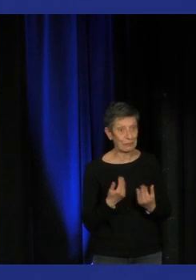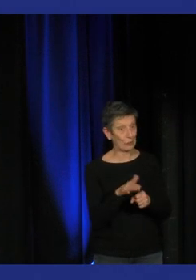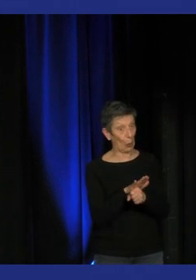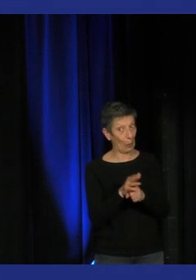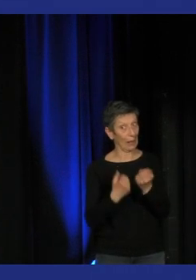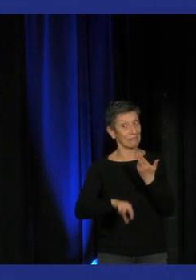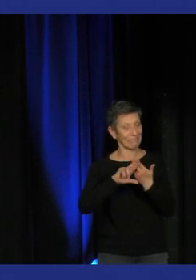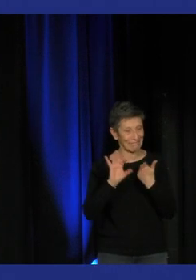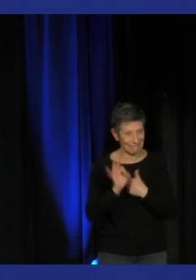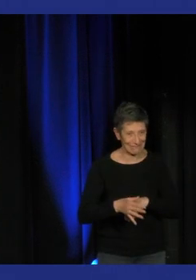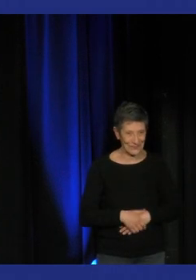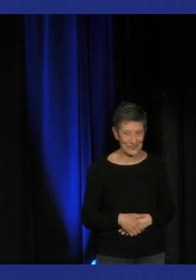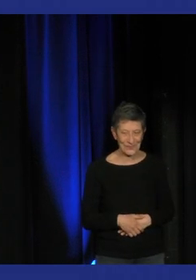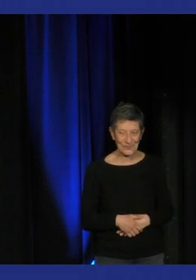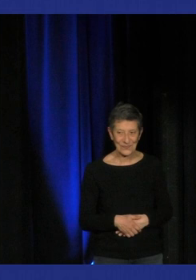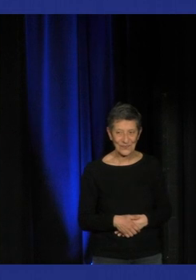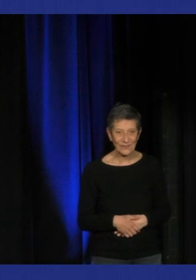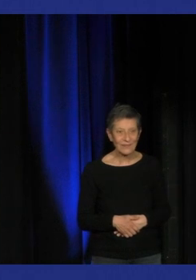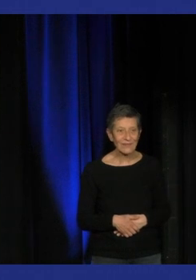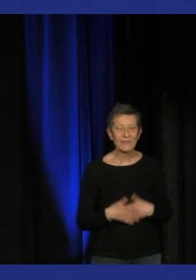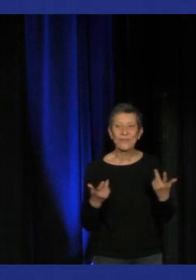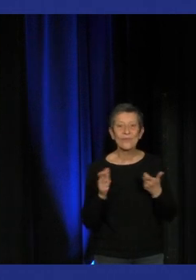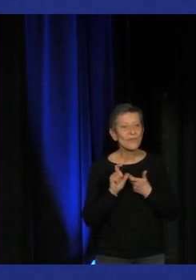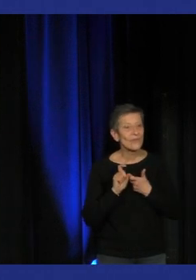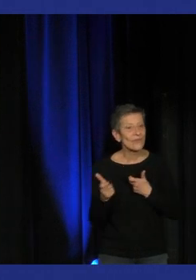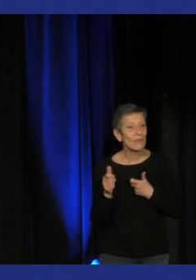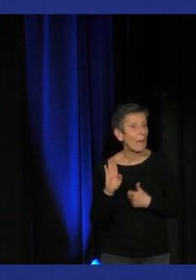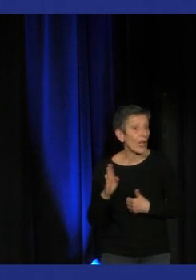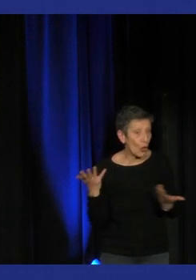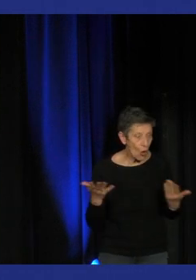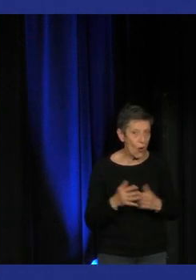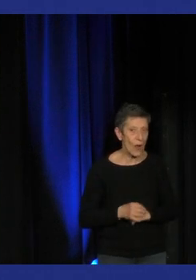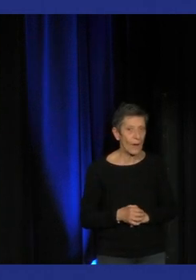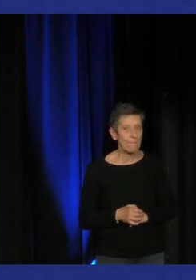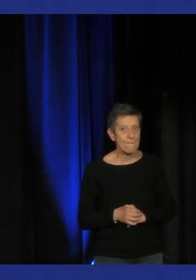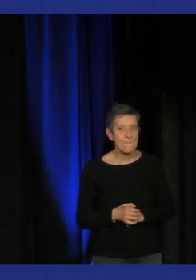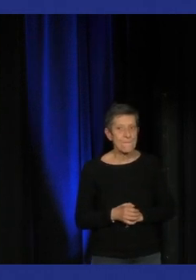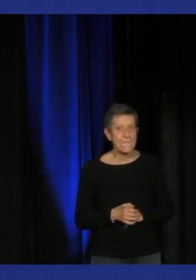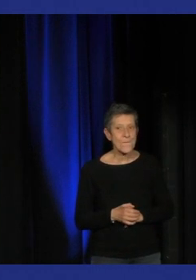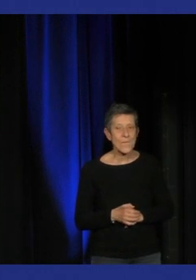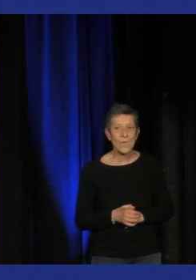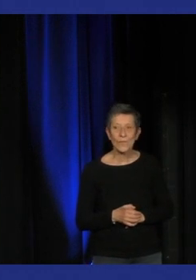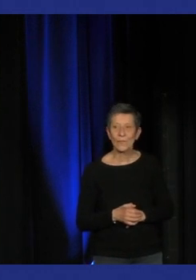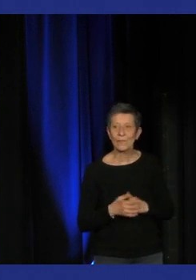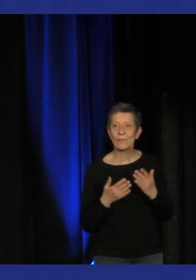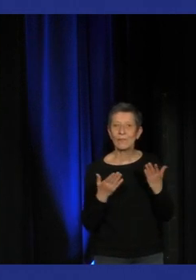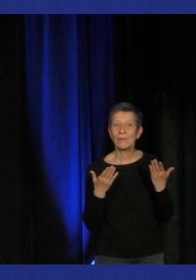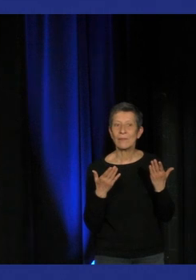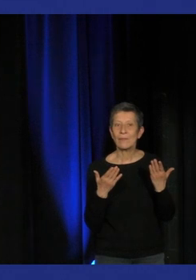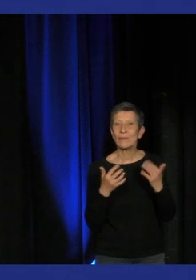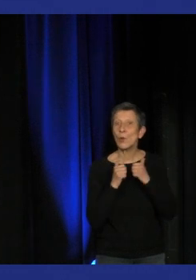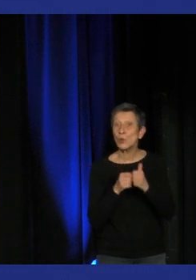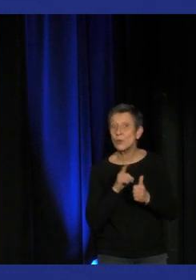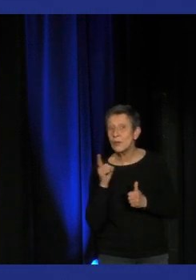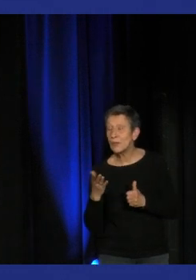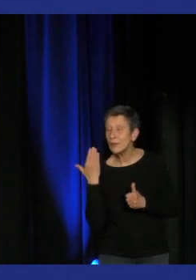complet. Du coup, peut-être pour passer la parole à Bertrand, en écho à ce que vous avez évoqué, puis aussi